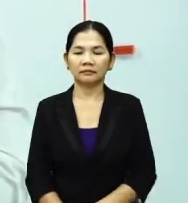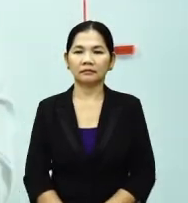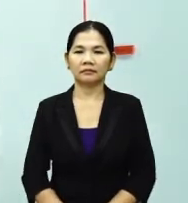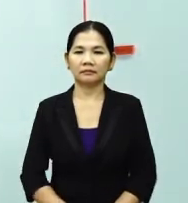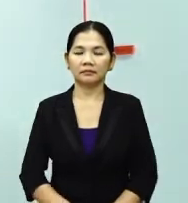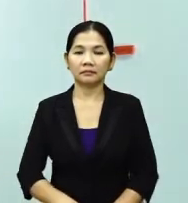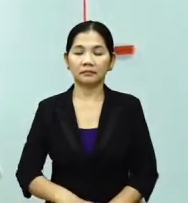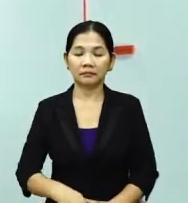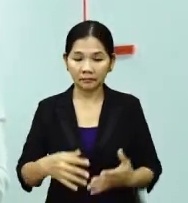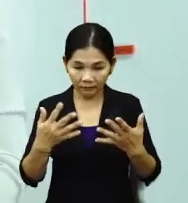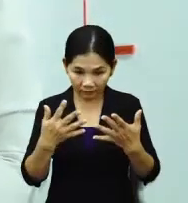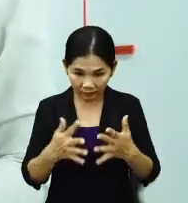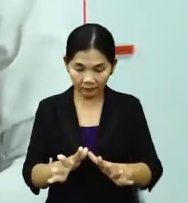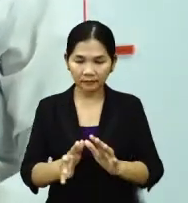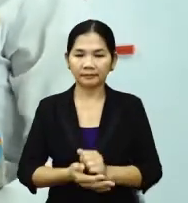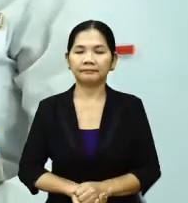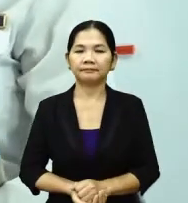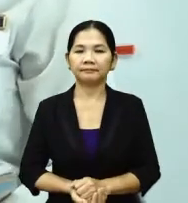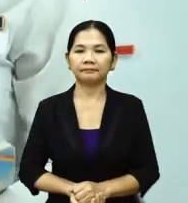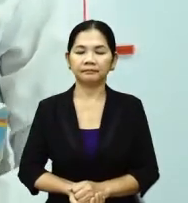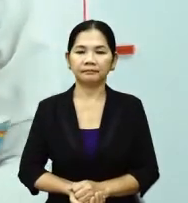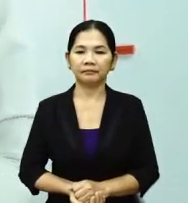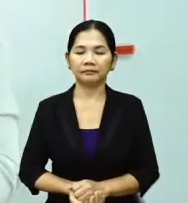chà rì rò nè con